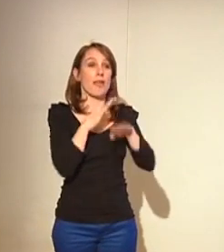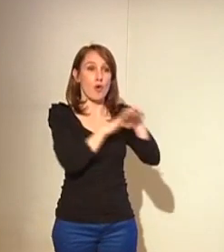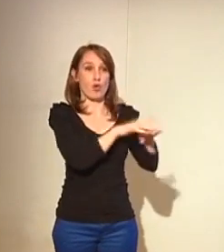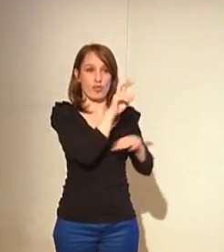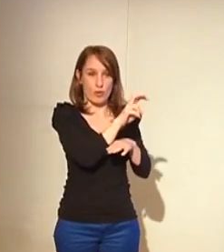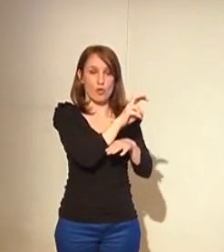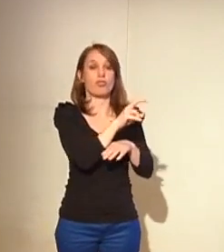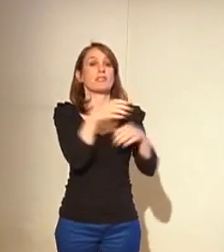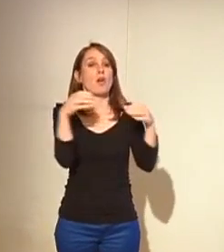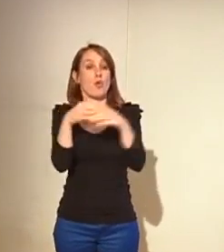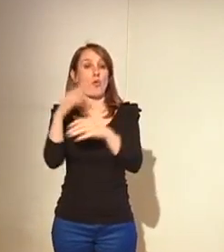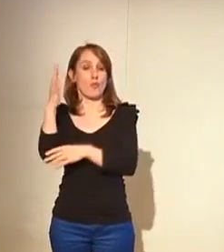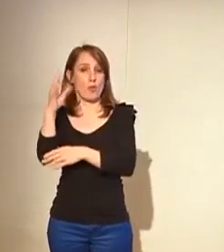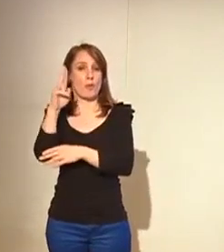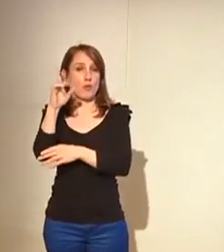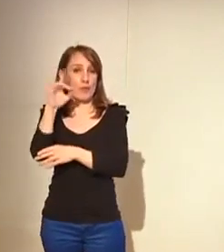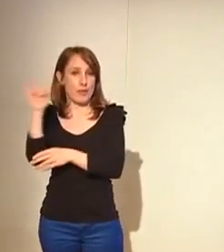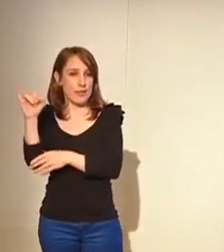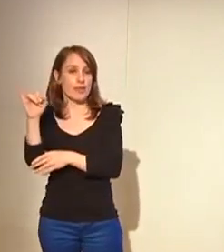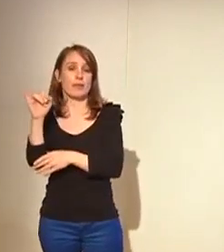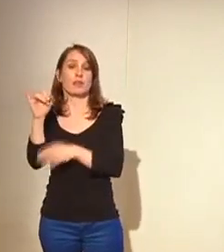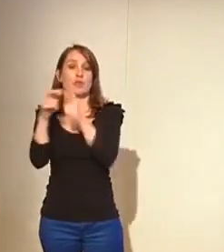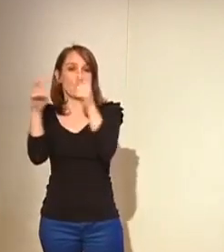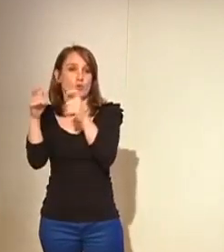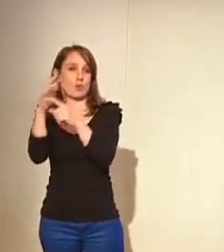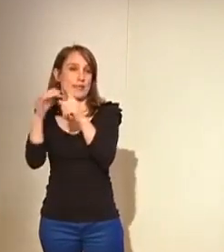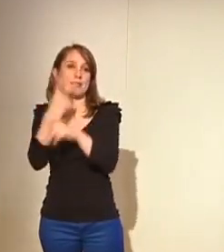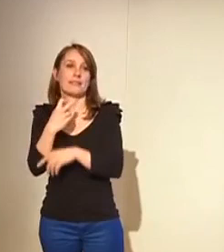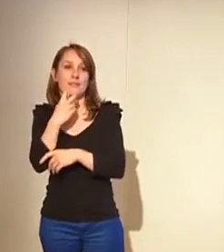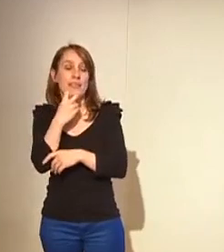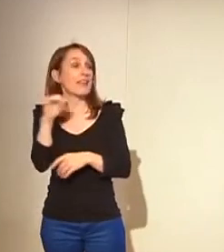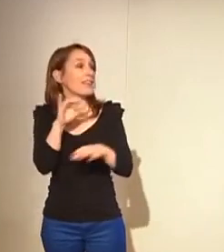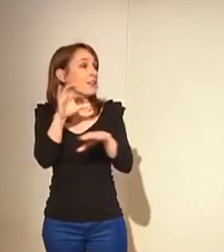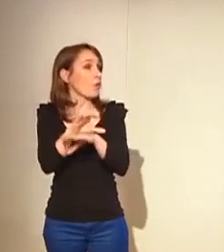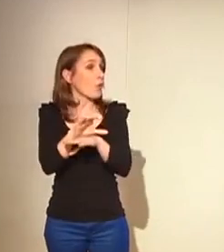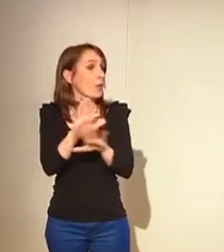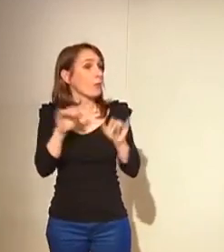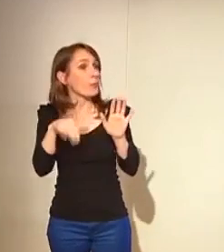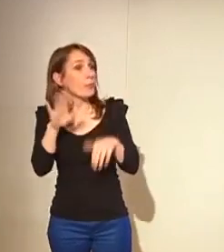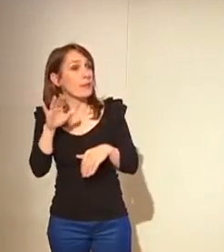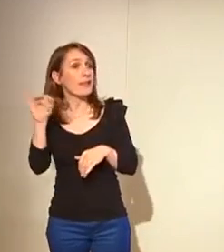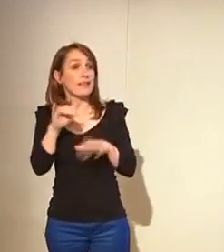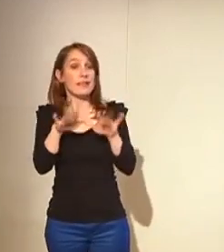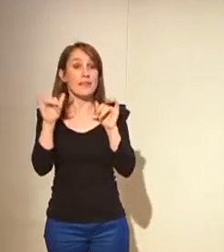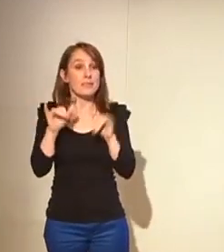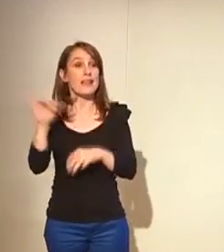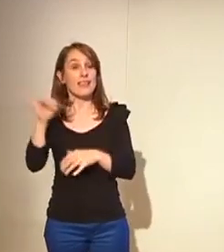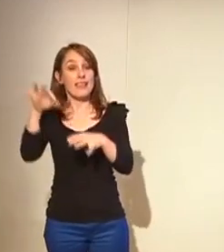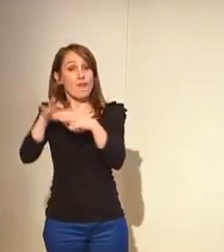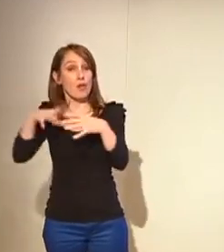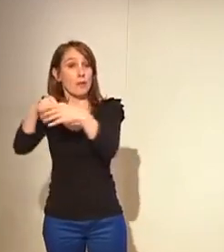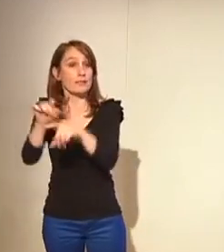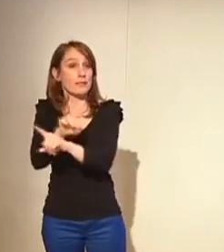écologistes le groupe UMP udi et société civile qui est contre qui s'abstient qui ne prend pas part au